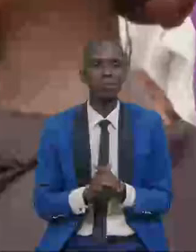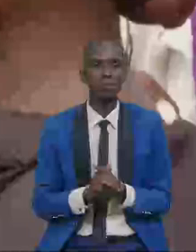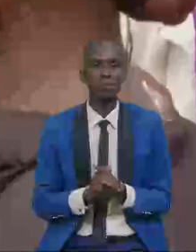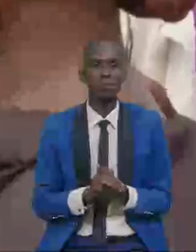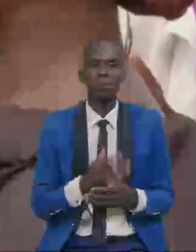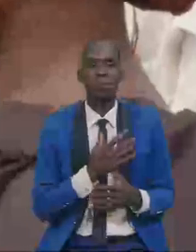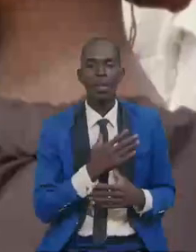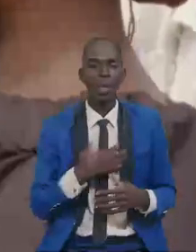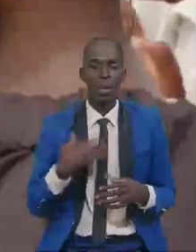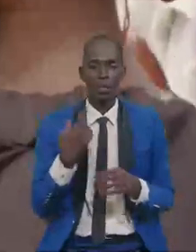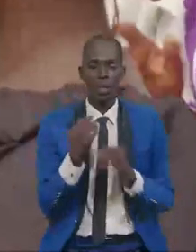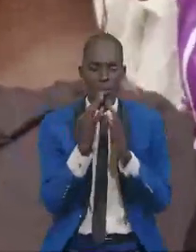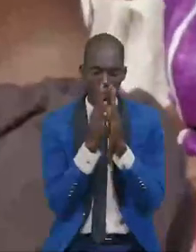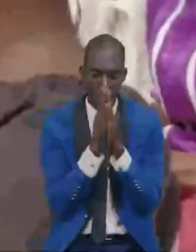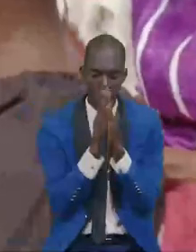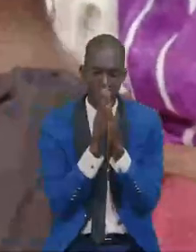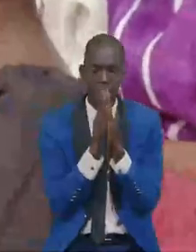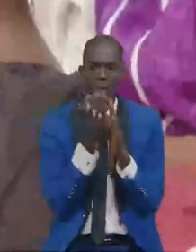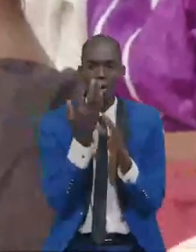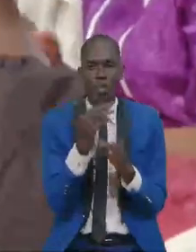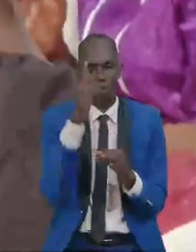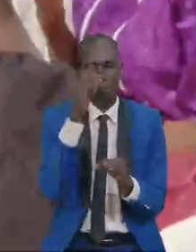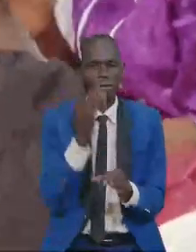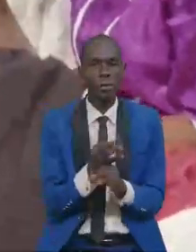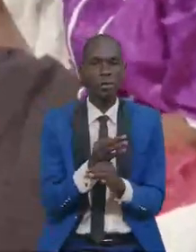Verset 15, la prière de la foi